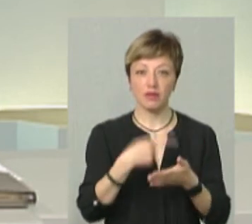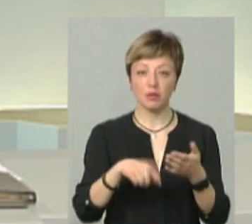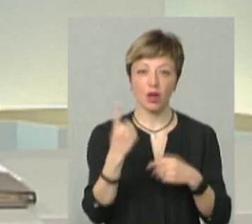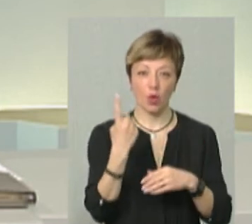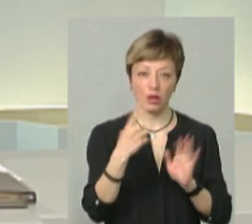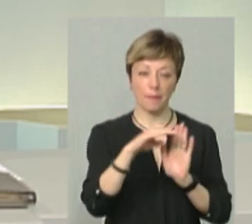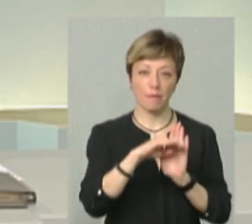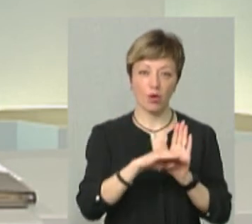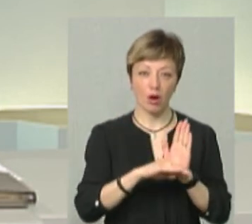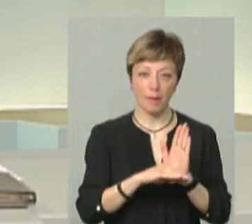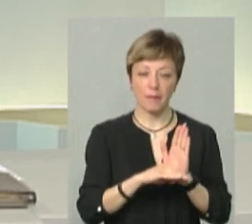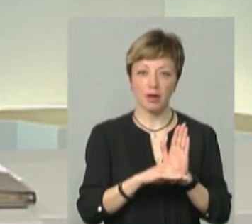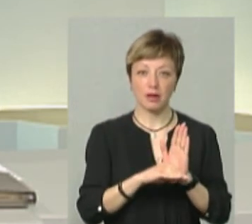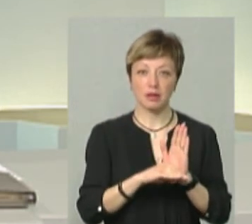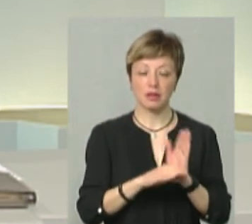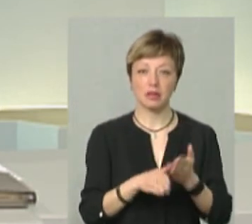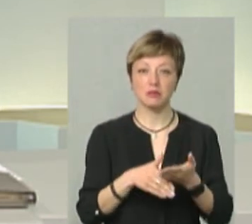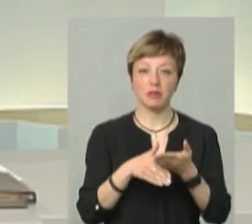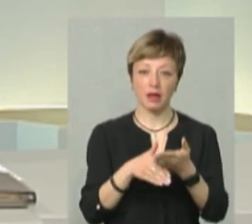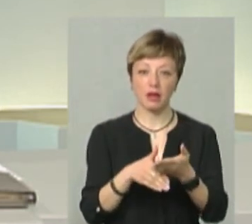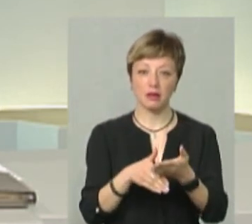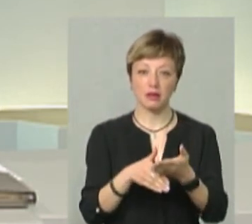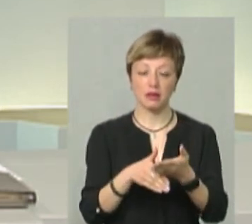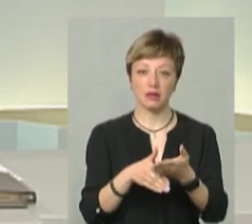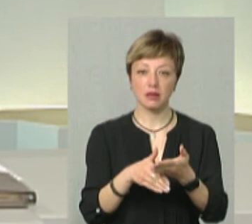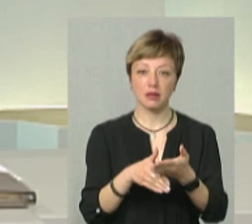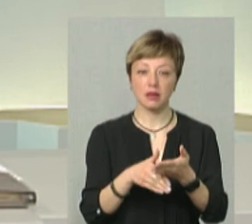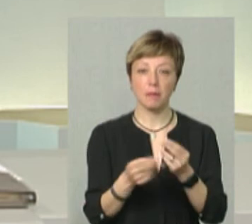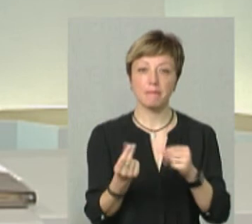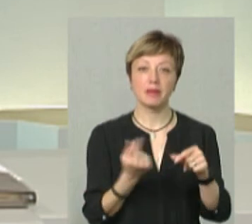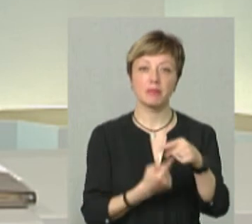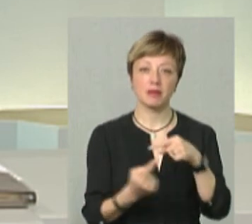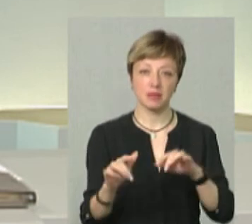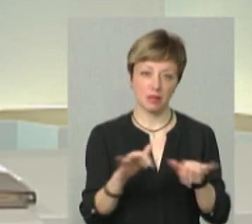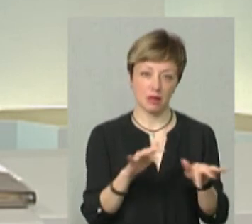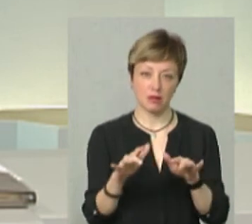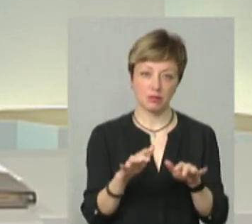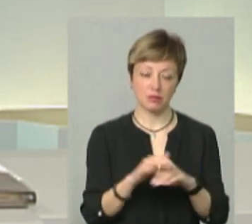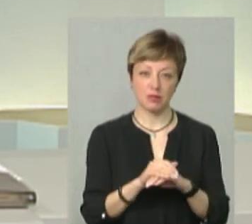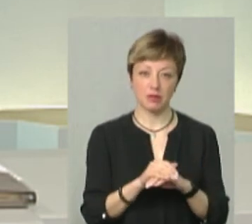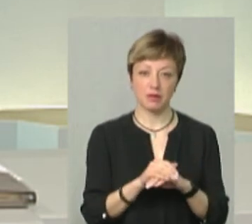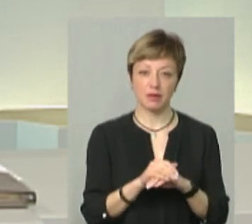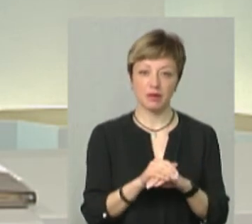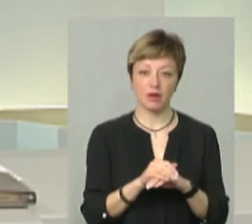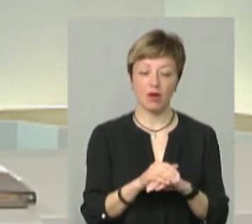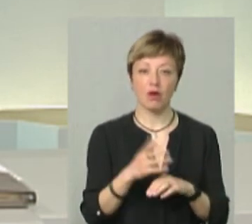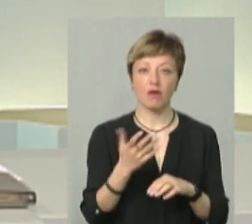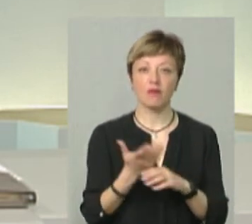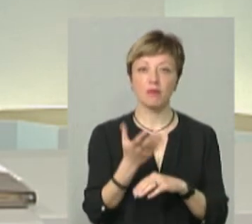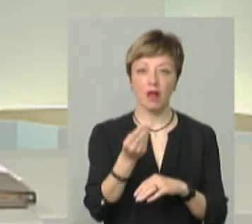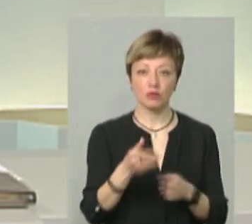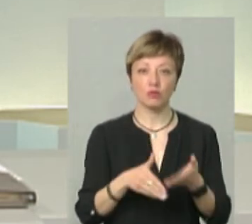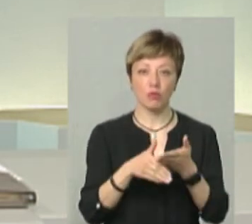одна програма – це сприяння підприємницькій діяльності незахищеним верствам населення. Коли ми